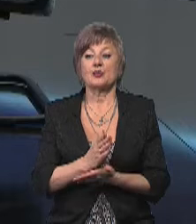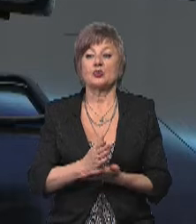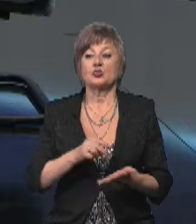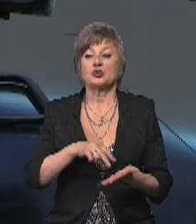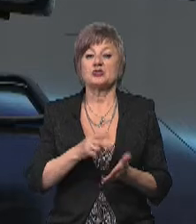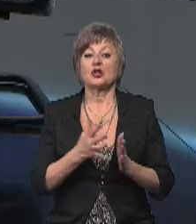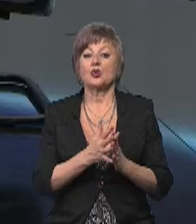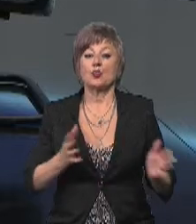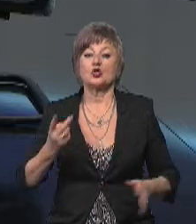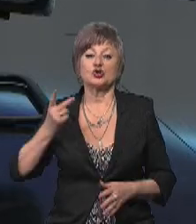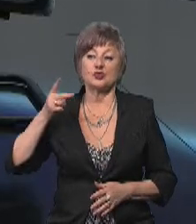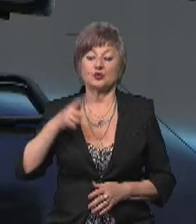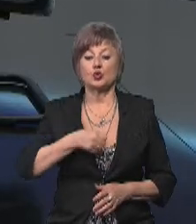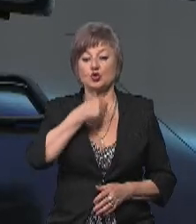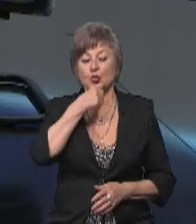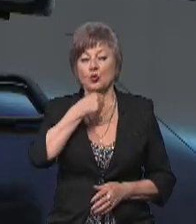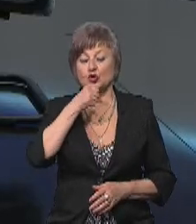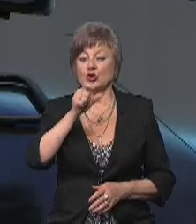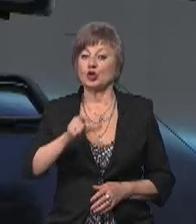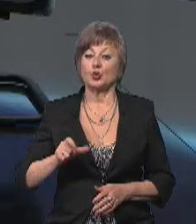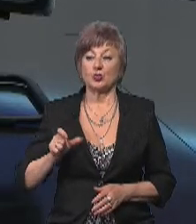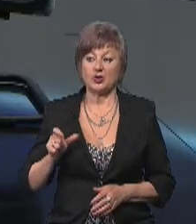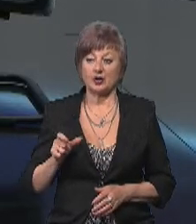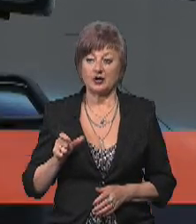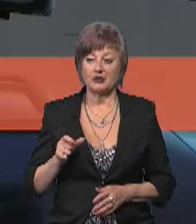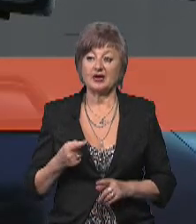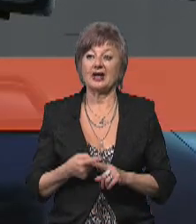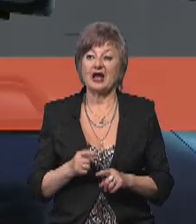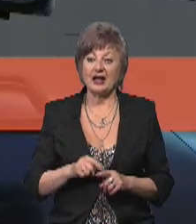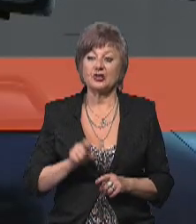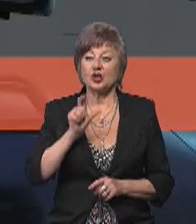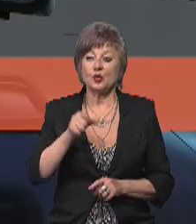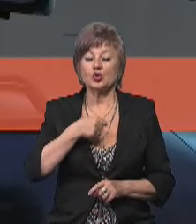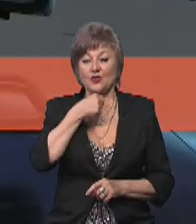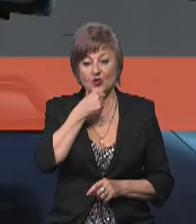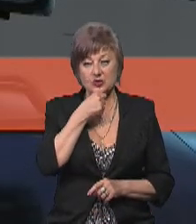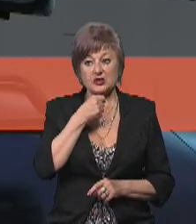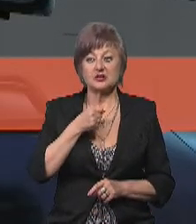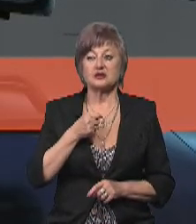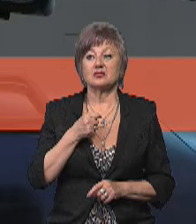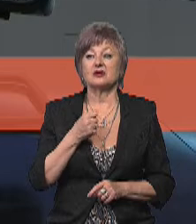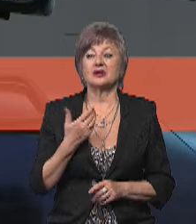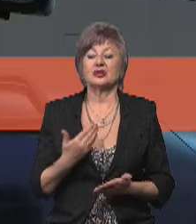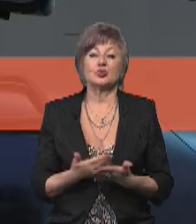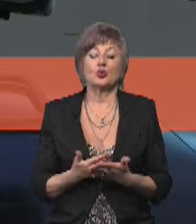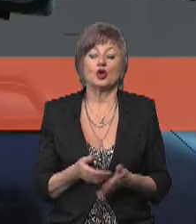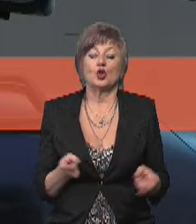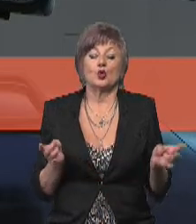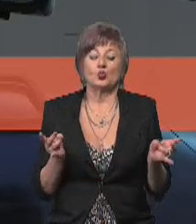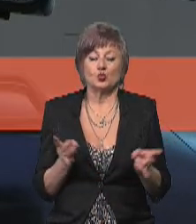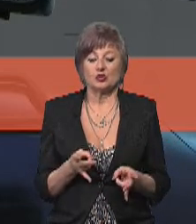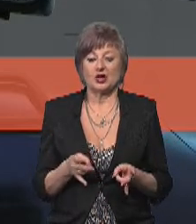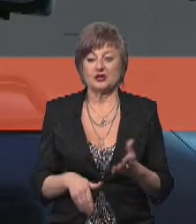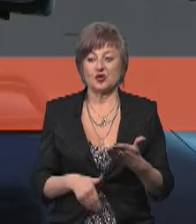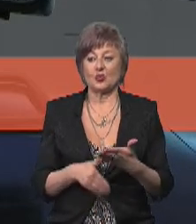свыше 2000 пожилих людей. Именно тех пожилых людей, которые уязвимы, которые нуждаются в